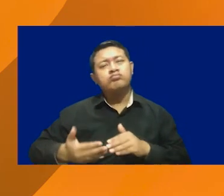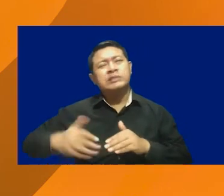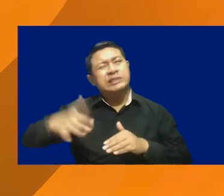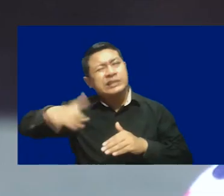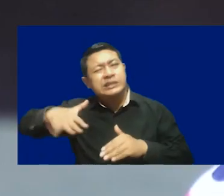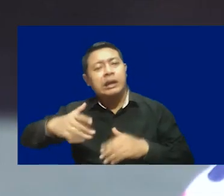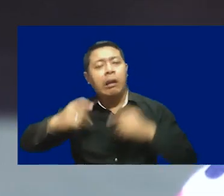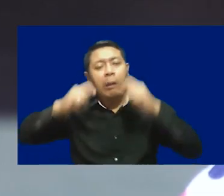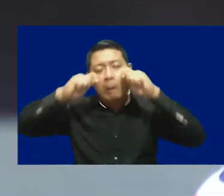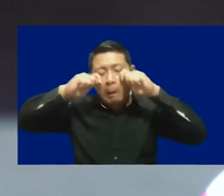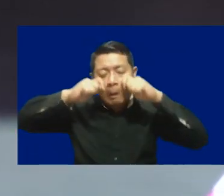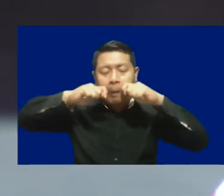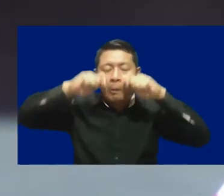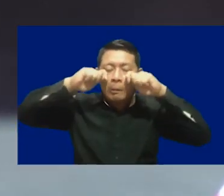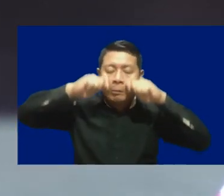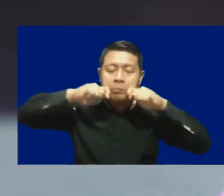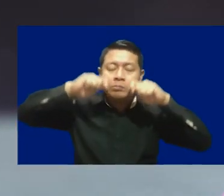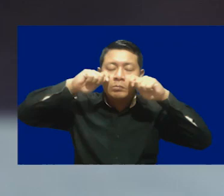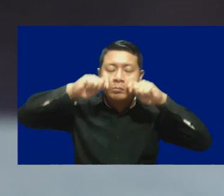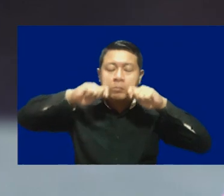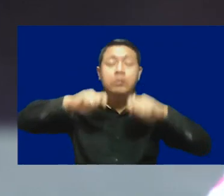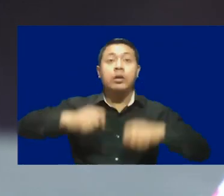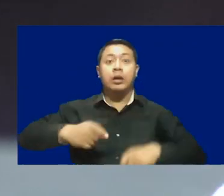dan seringkali menangis.